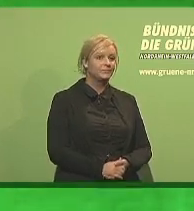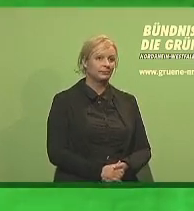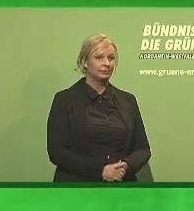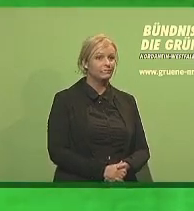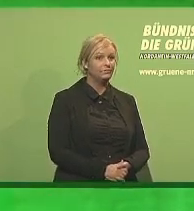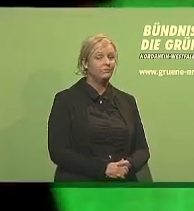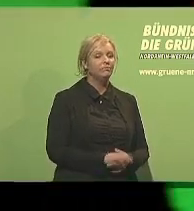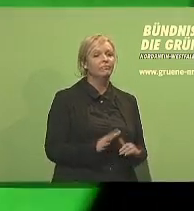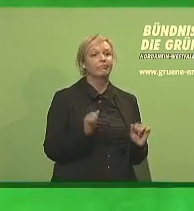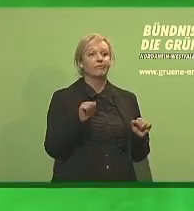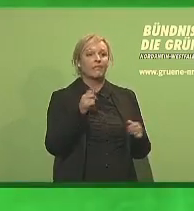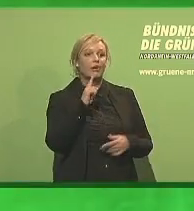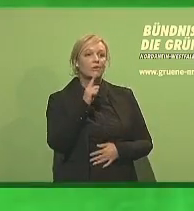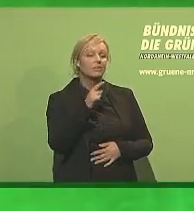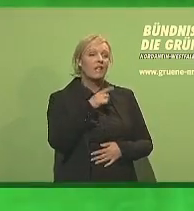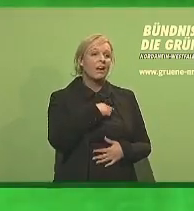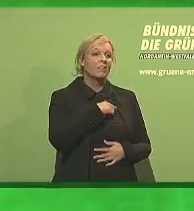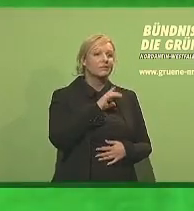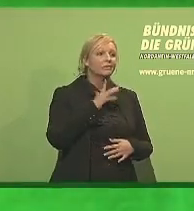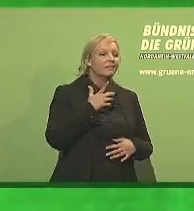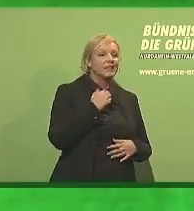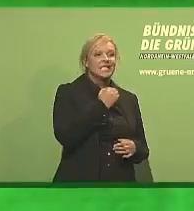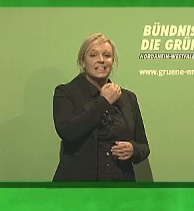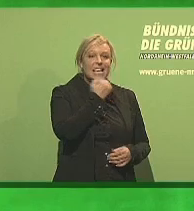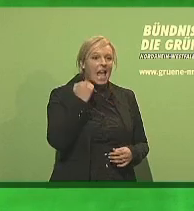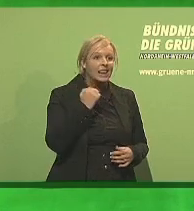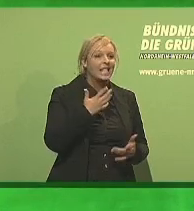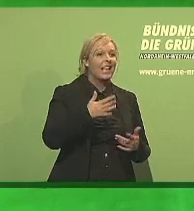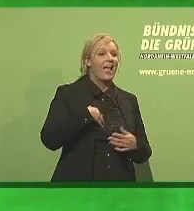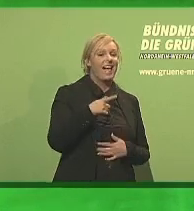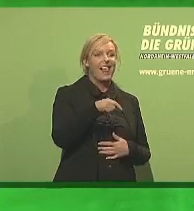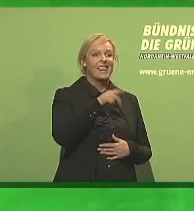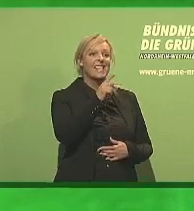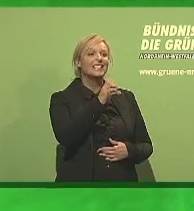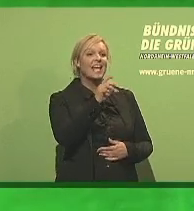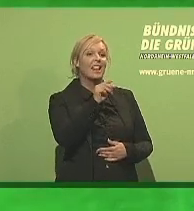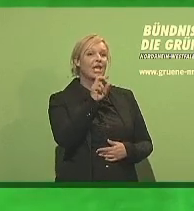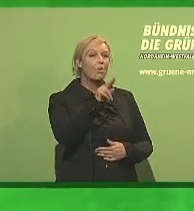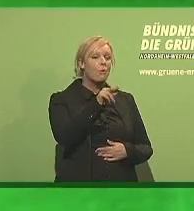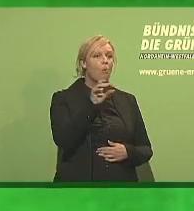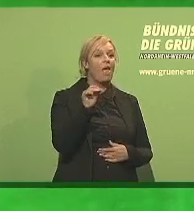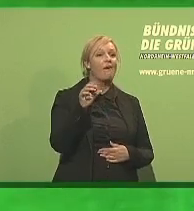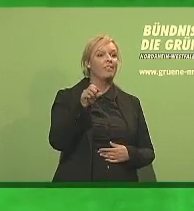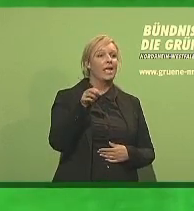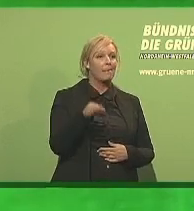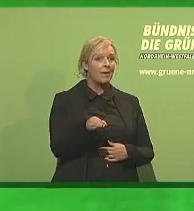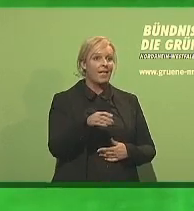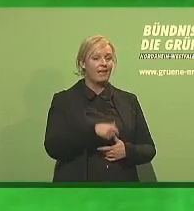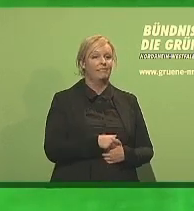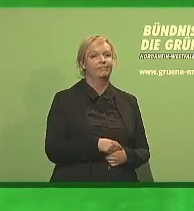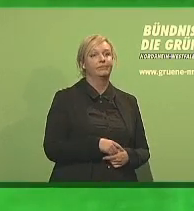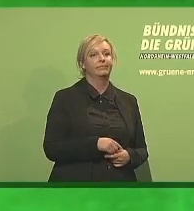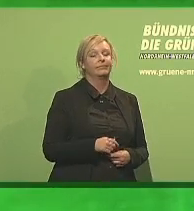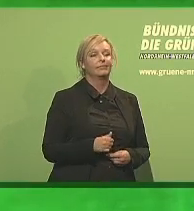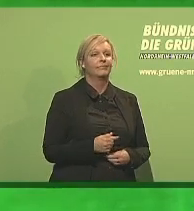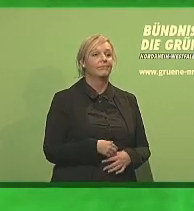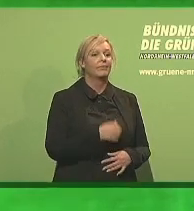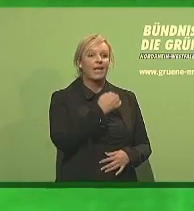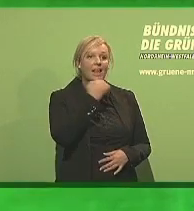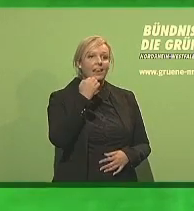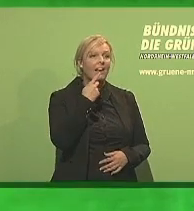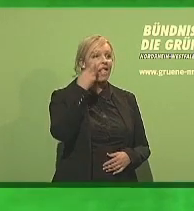Man kann vielleicht auch sagen, die Radikalen sitzen heute in der CDU und in der FDP, die radikalen Lobbyisten, die